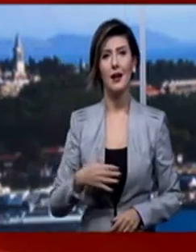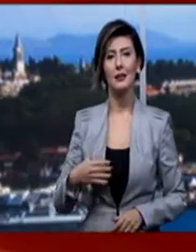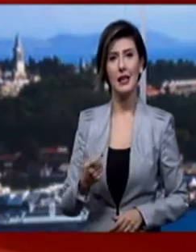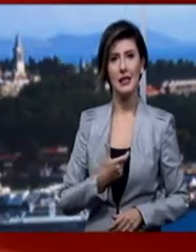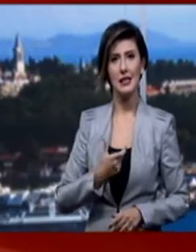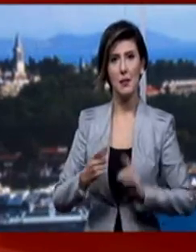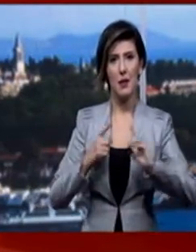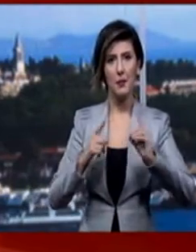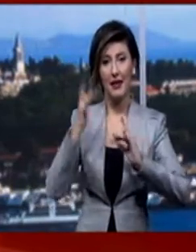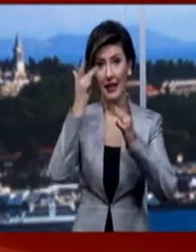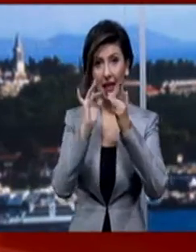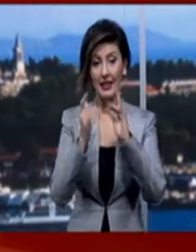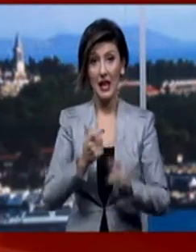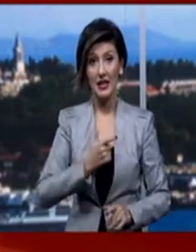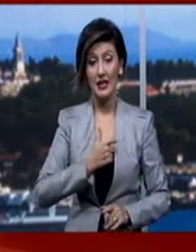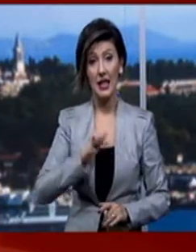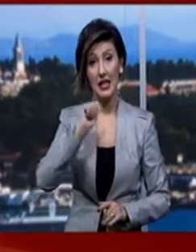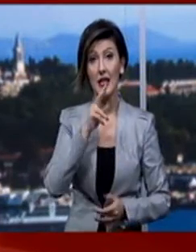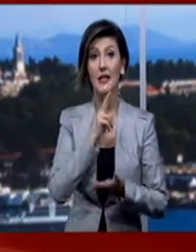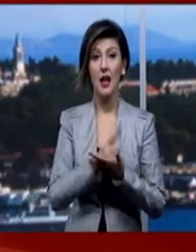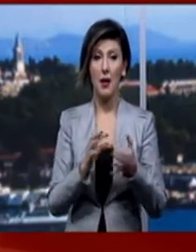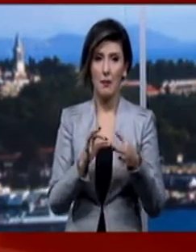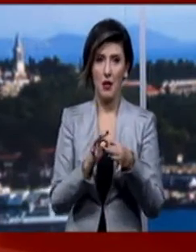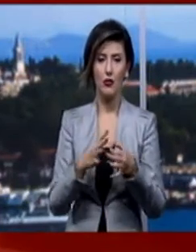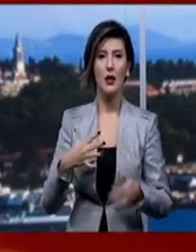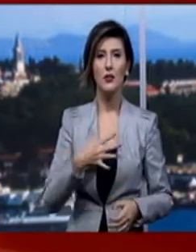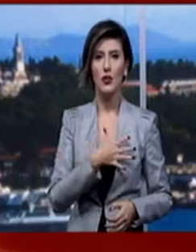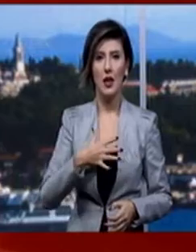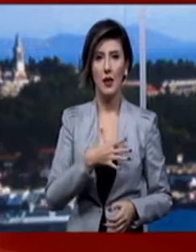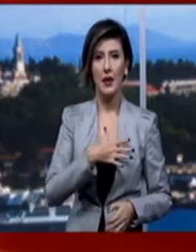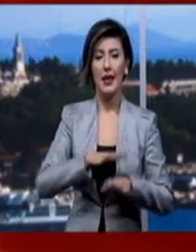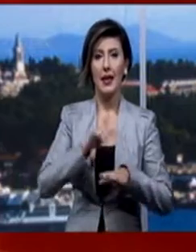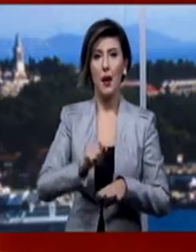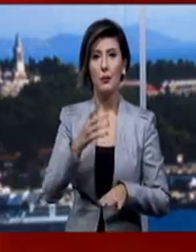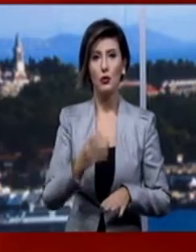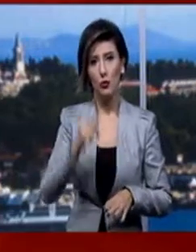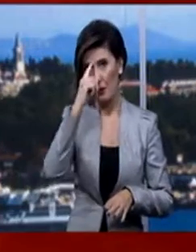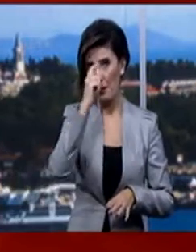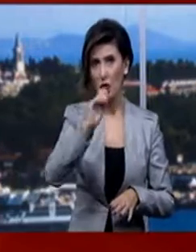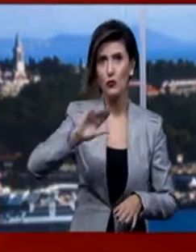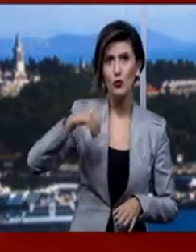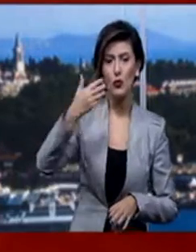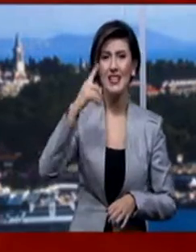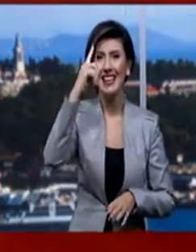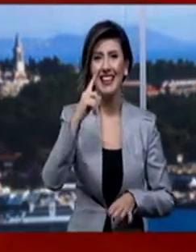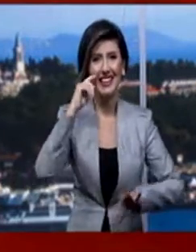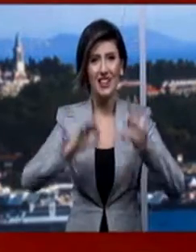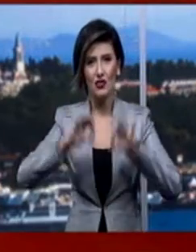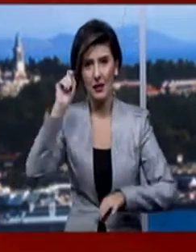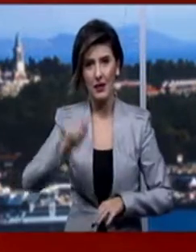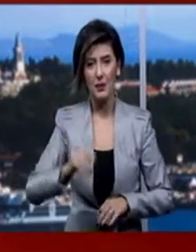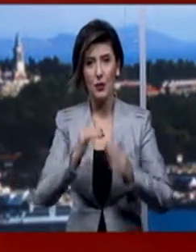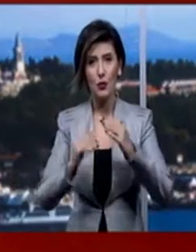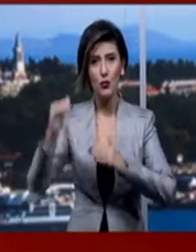Anayasa Mahkemesi internet yasasını yarın karara bağlayacak. Cumhuriyet Halk Partisi'nin yapmış olduğu başvuru sonrası ilk